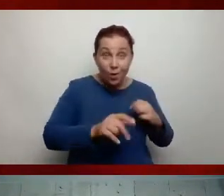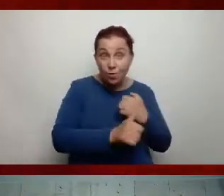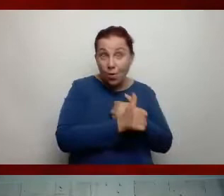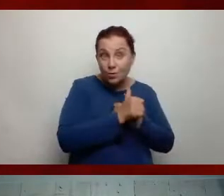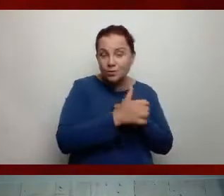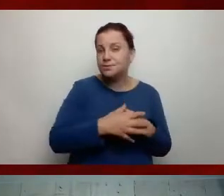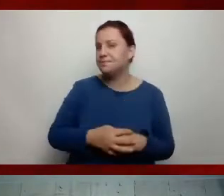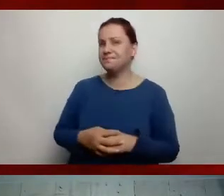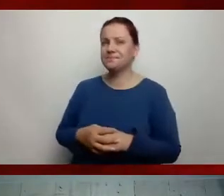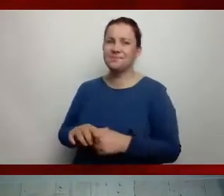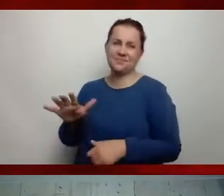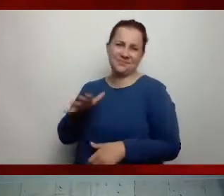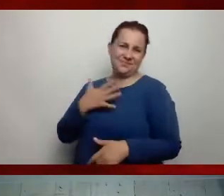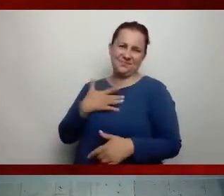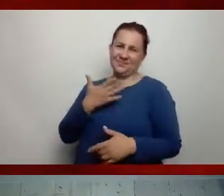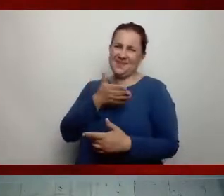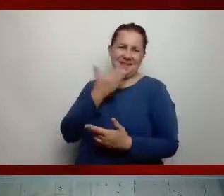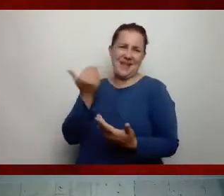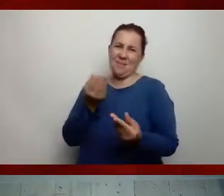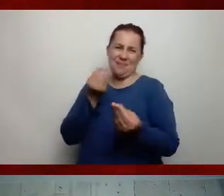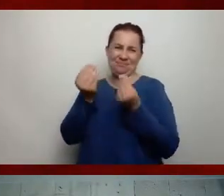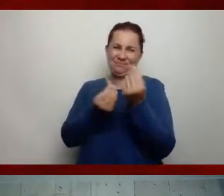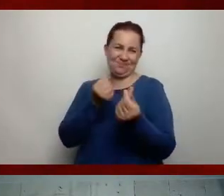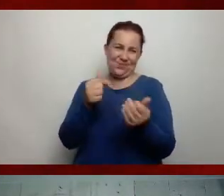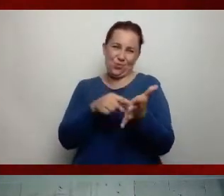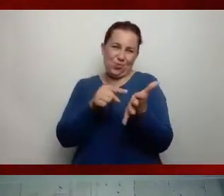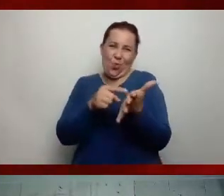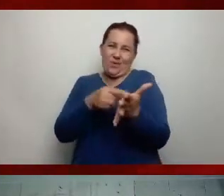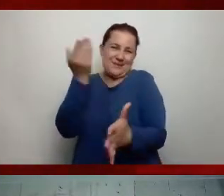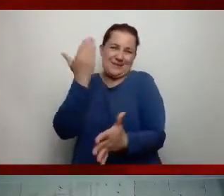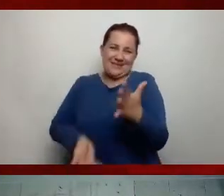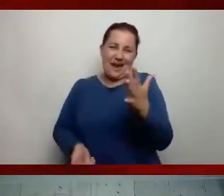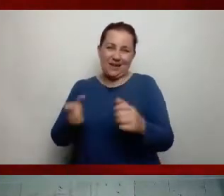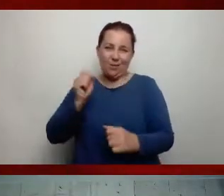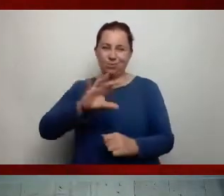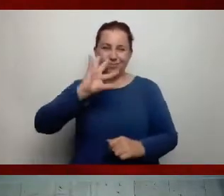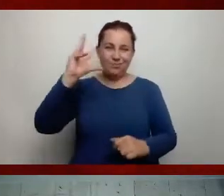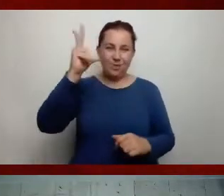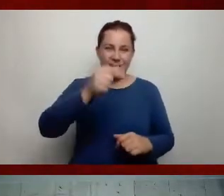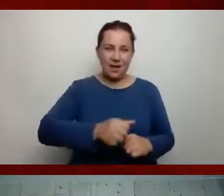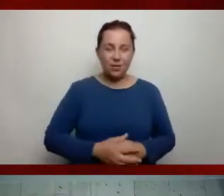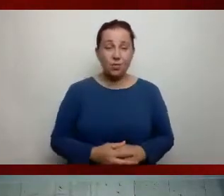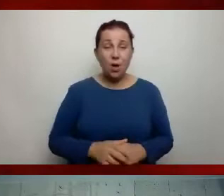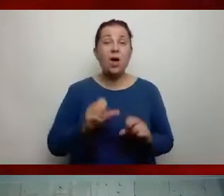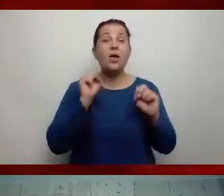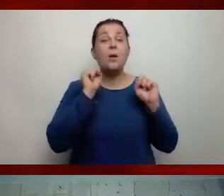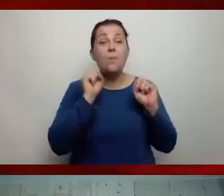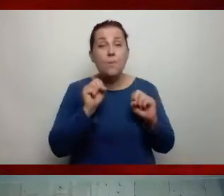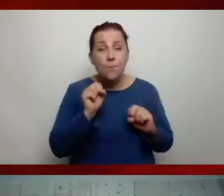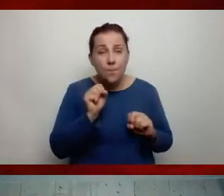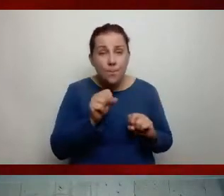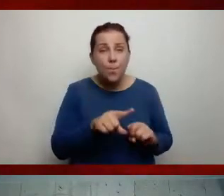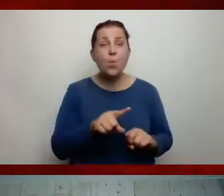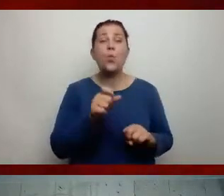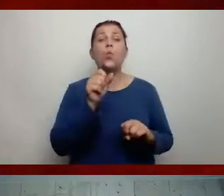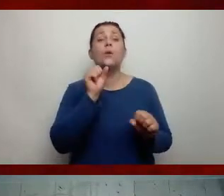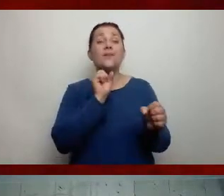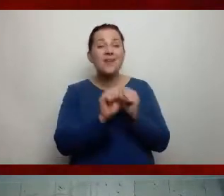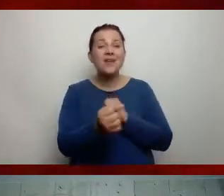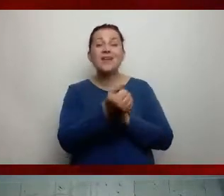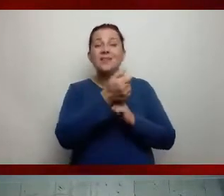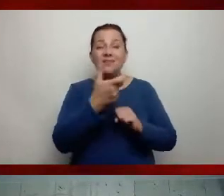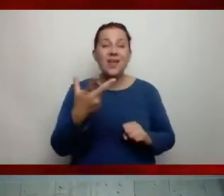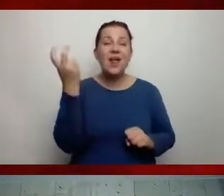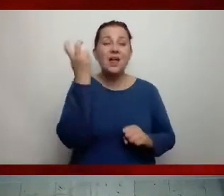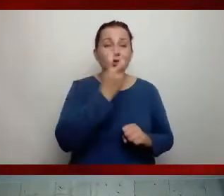jakby według mnie traci to urok, ale generalnie ja się oczywiście zgadzam, że jest bardzo wiele ciekawych aspektów i emocji w piosence